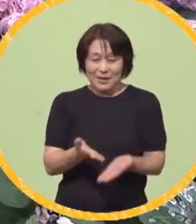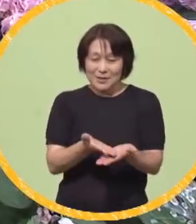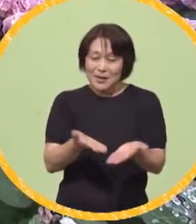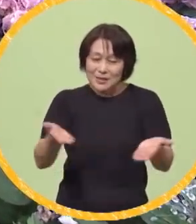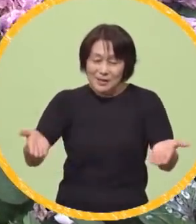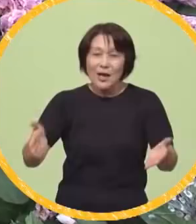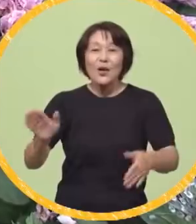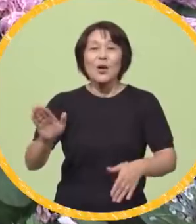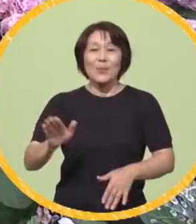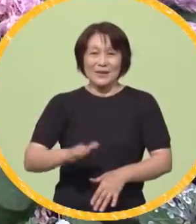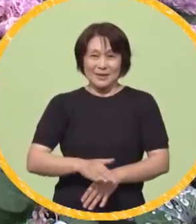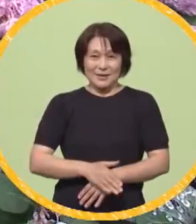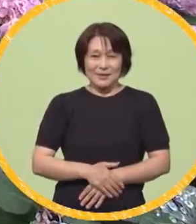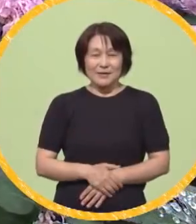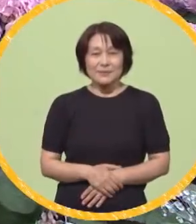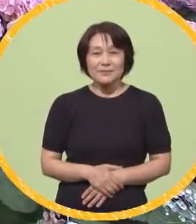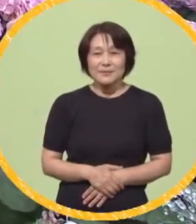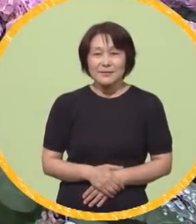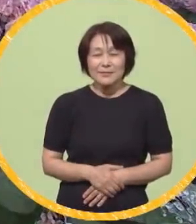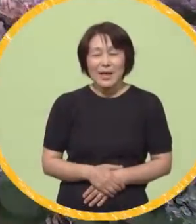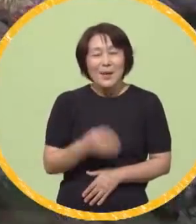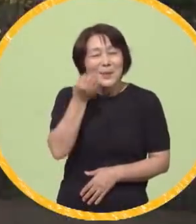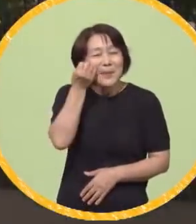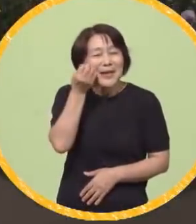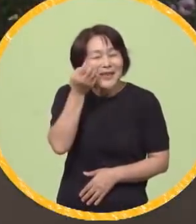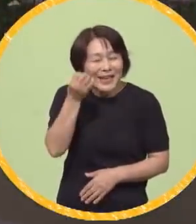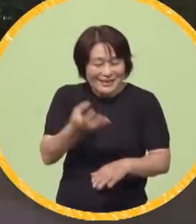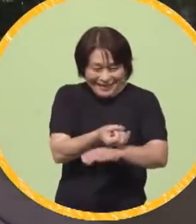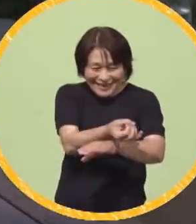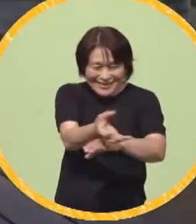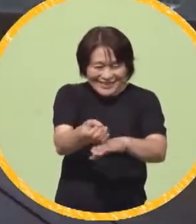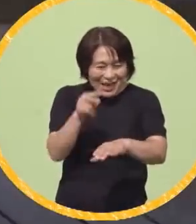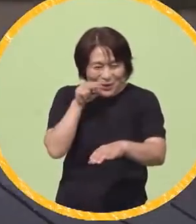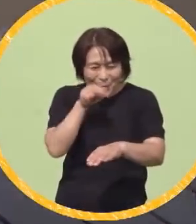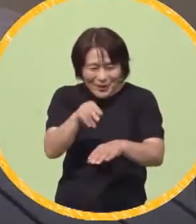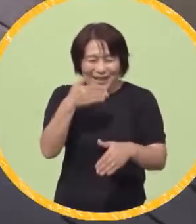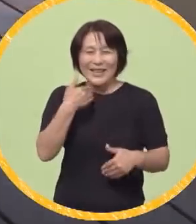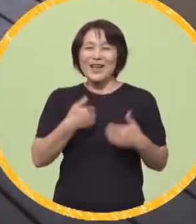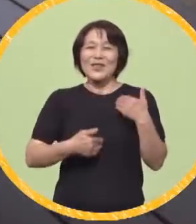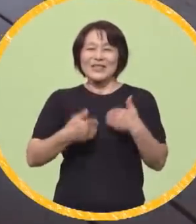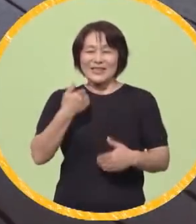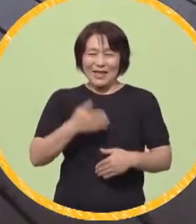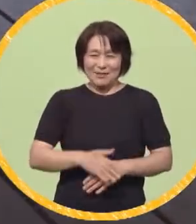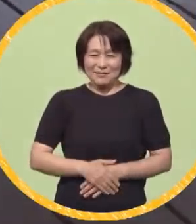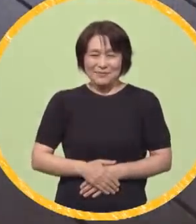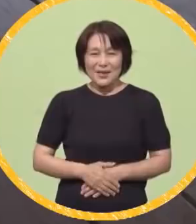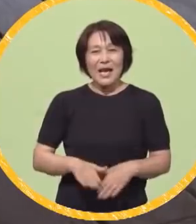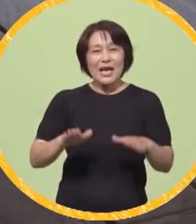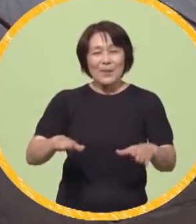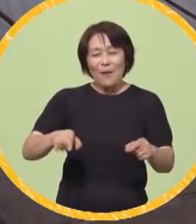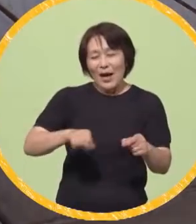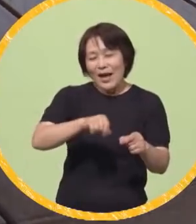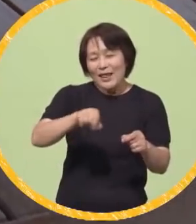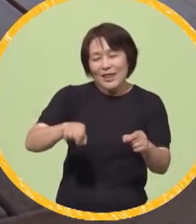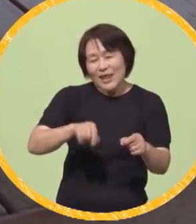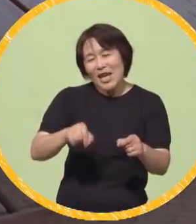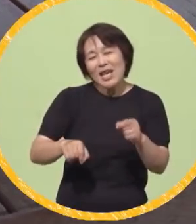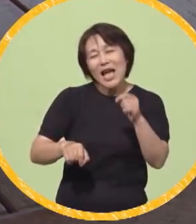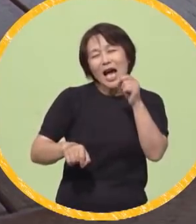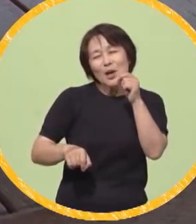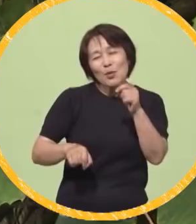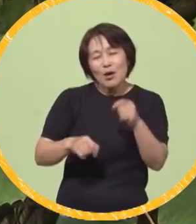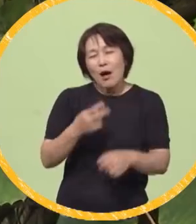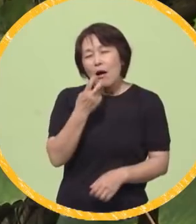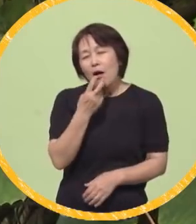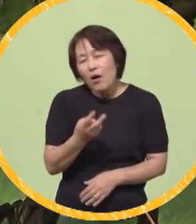行っておりまして。 超レアなアジサイを楽しんだ熊井ちゃん、ティータイムでほっと一